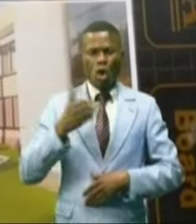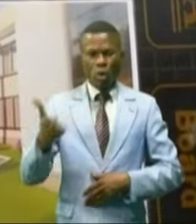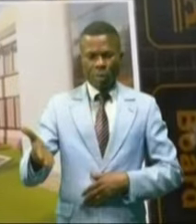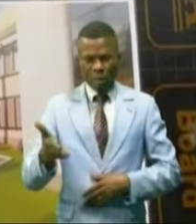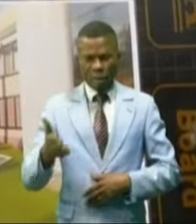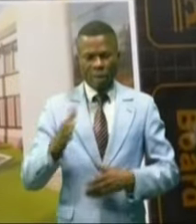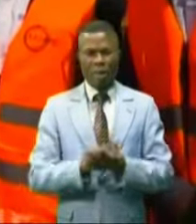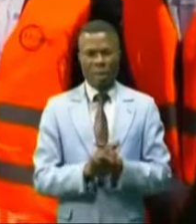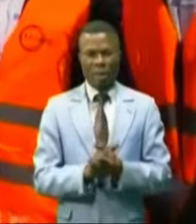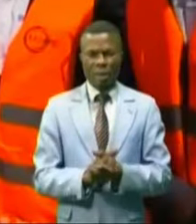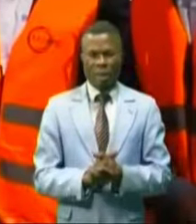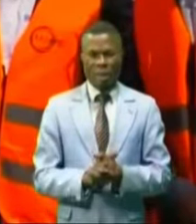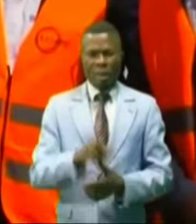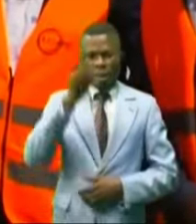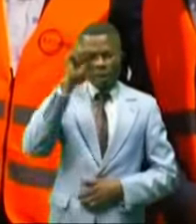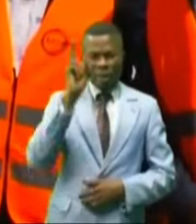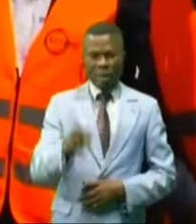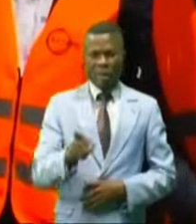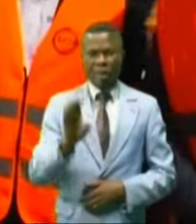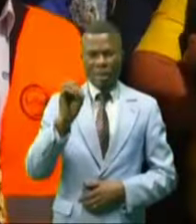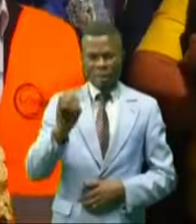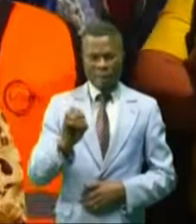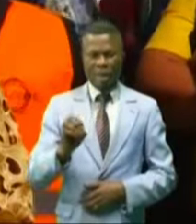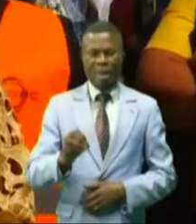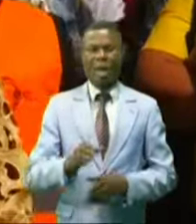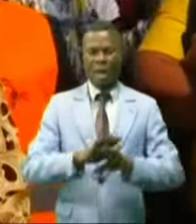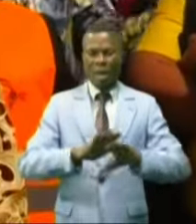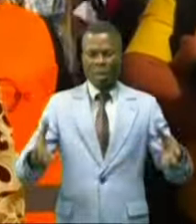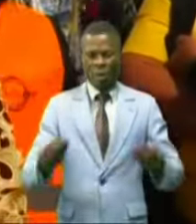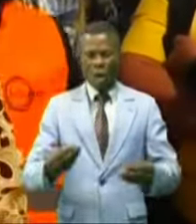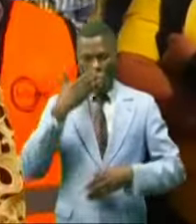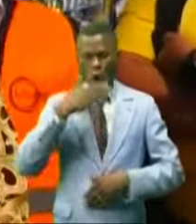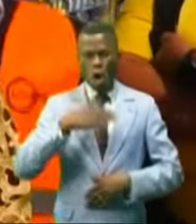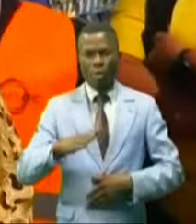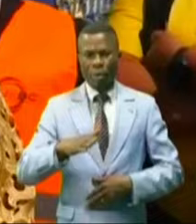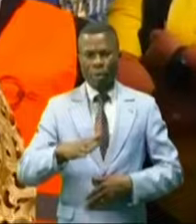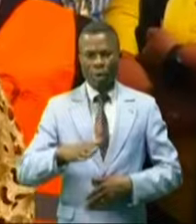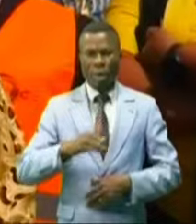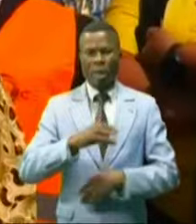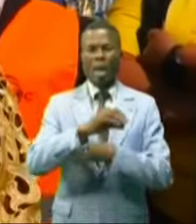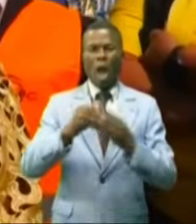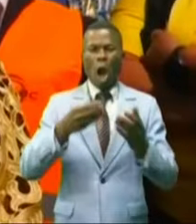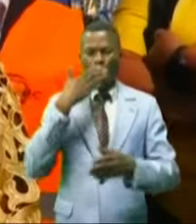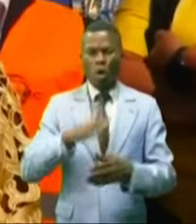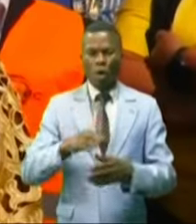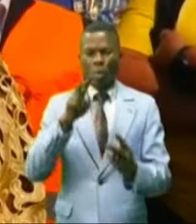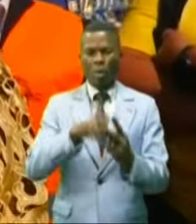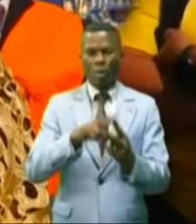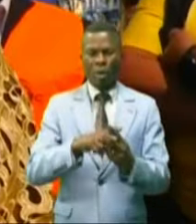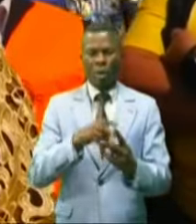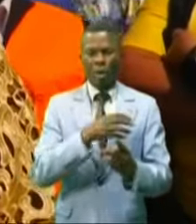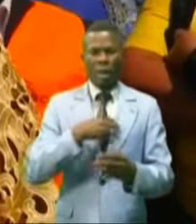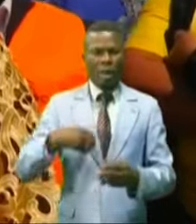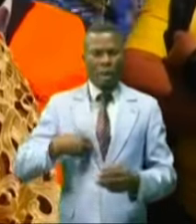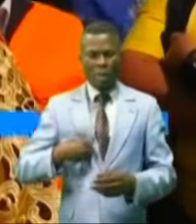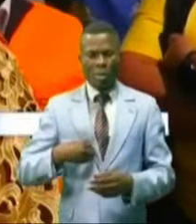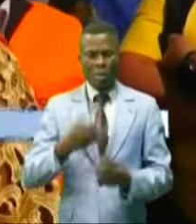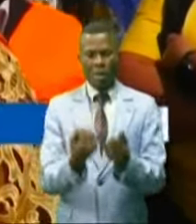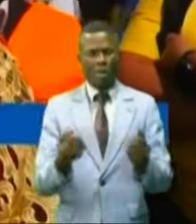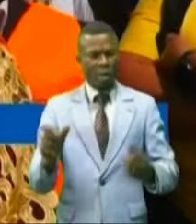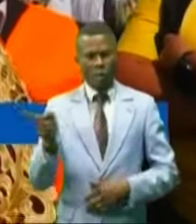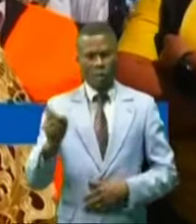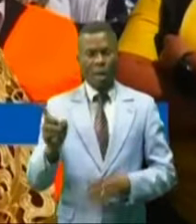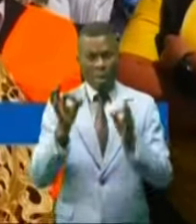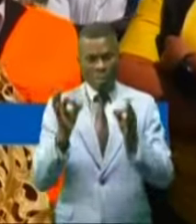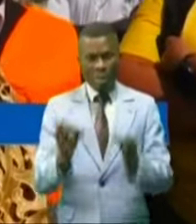contenir des 150 lits. Cet hôpital n'est pas uniquement un centre réservé à maman Françoise et ses enfants.